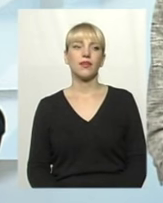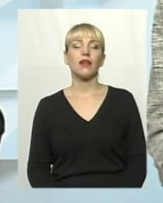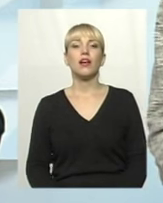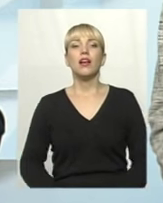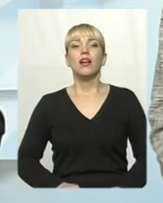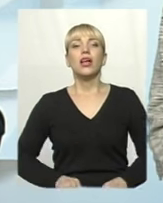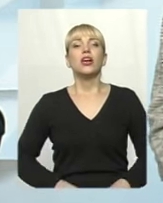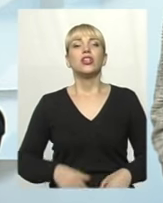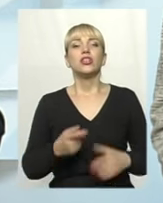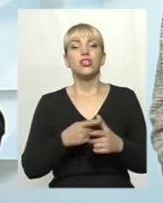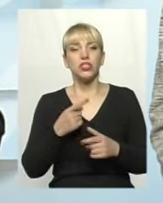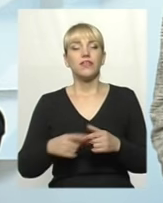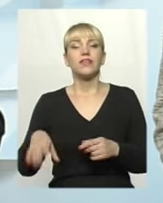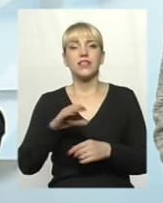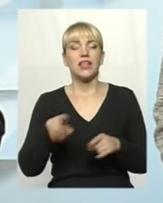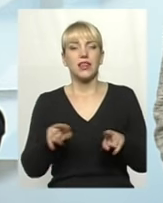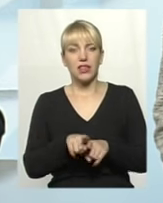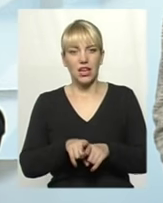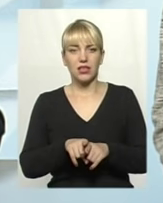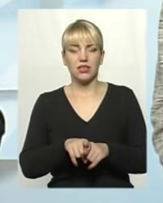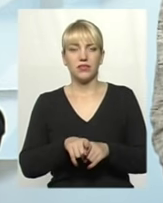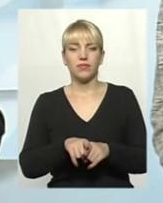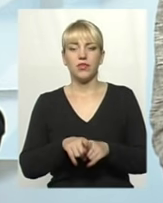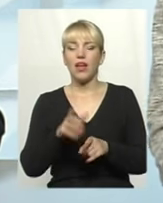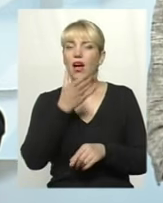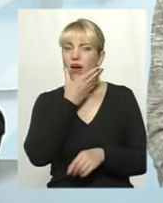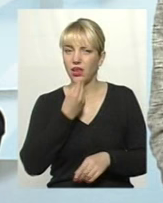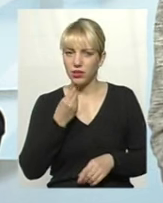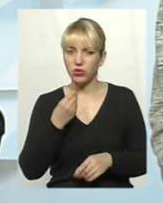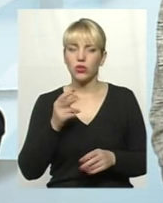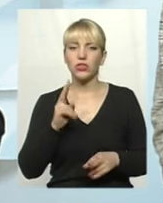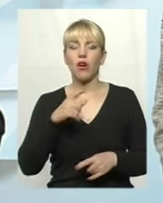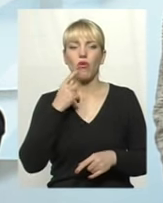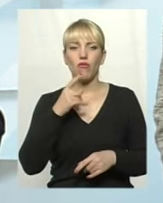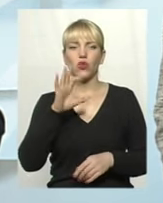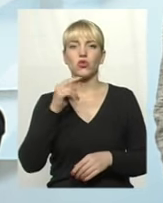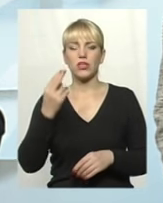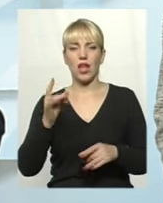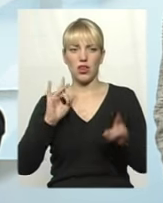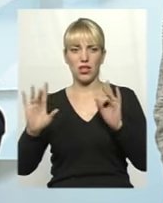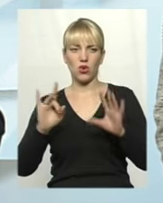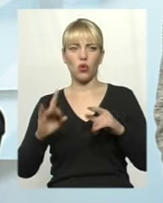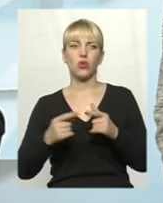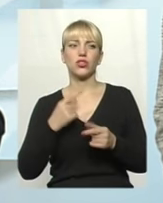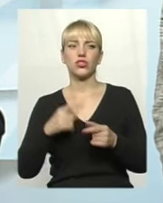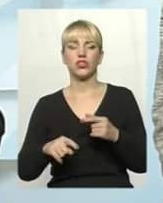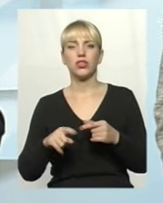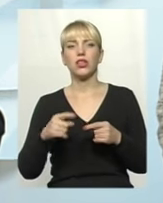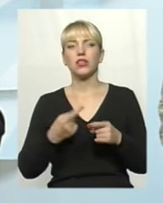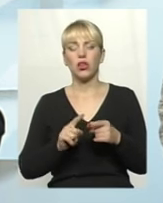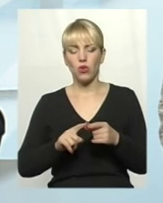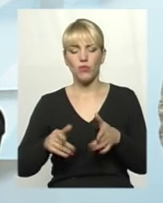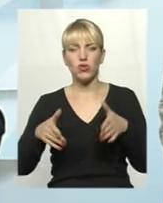Отже, чи все так гладко, як йдеться у соціальному ролику, а чи на тому